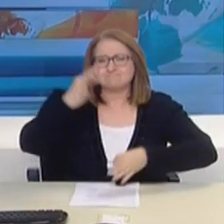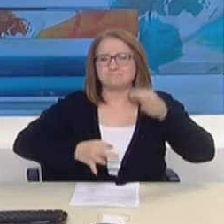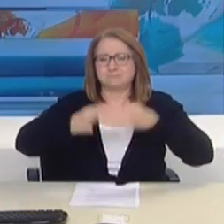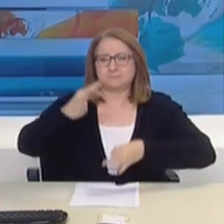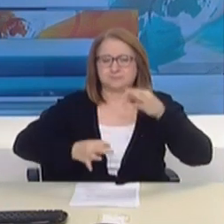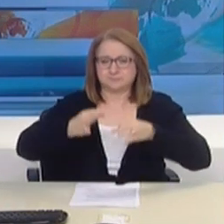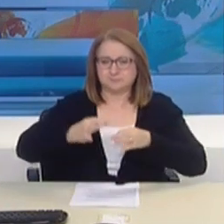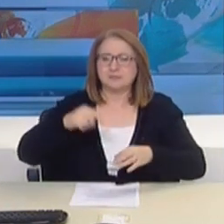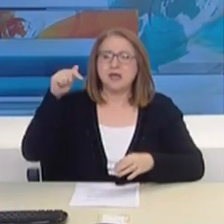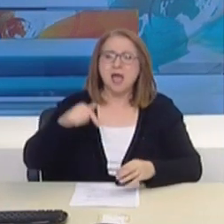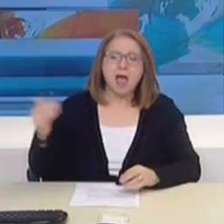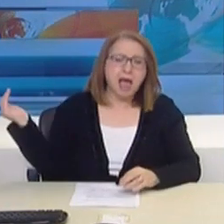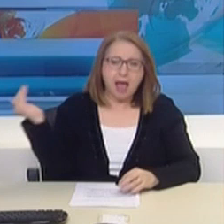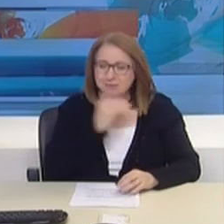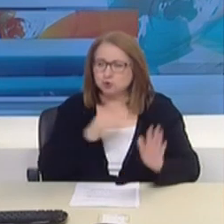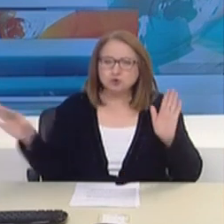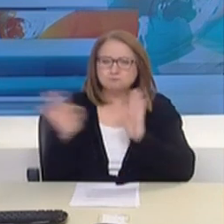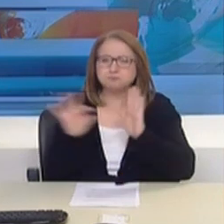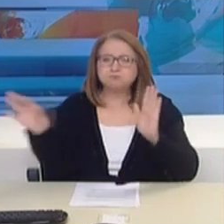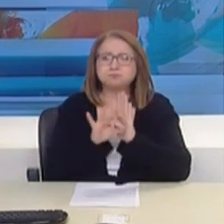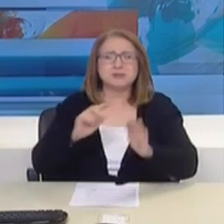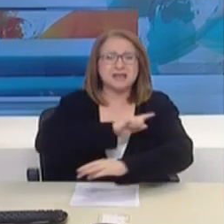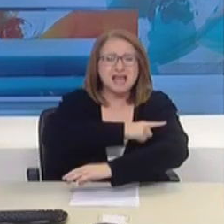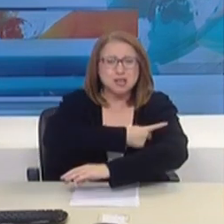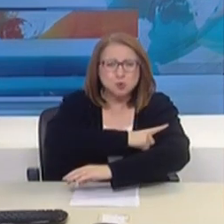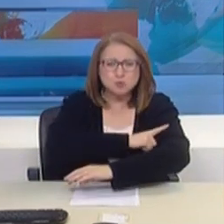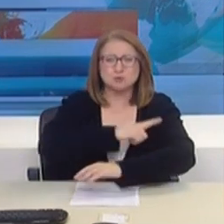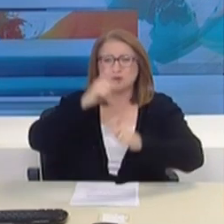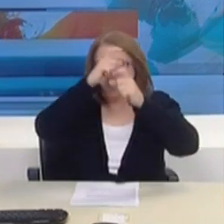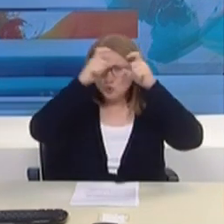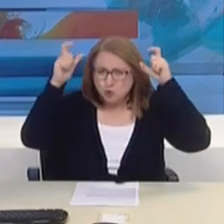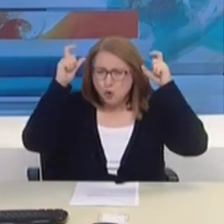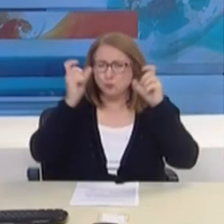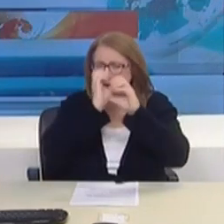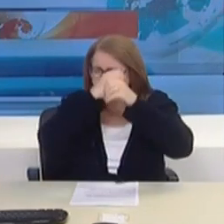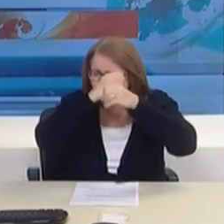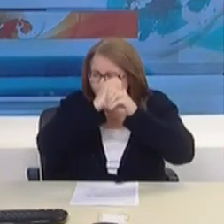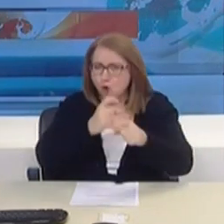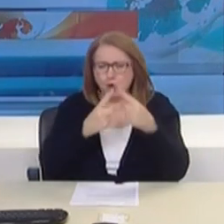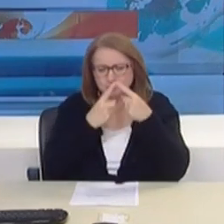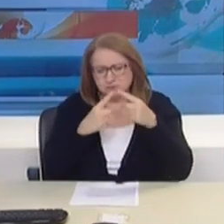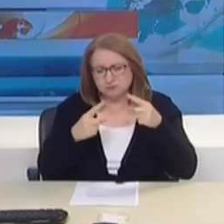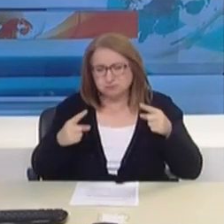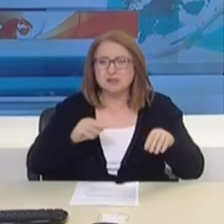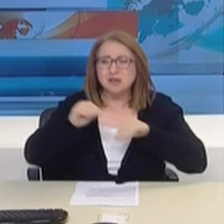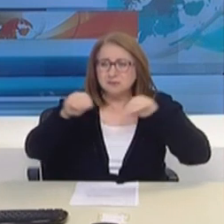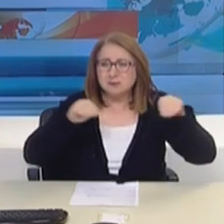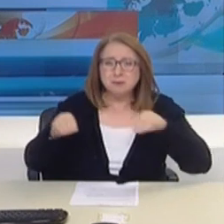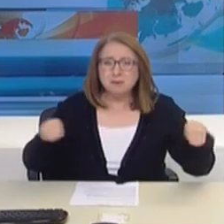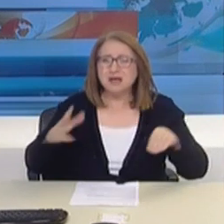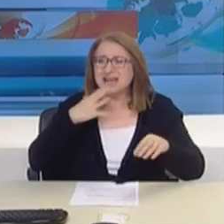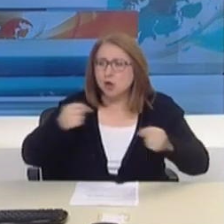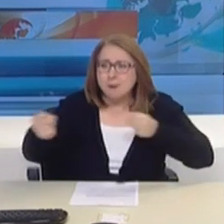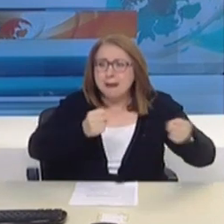προχώρησε σε άμεσες προσλήψεις για να ενισχύσει τα εργαστήρια, τα νοσοκομεία και τις ομάδες